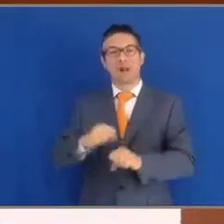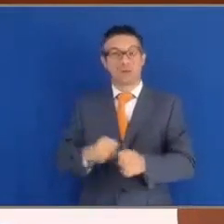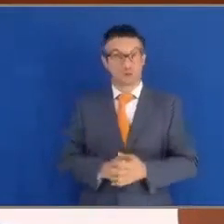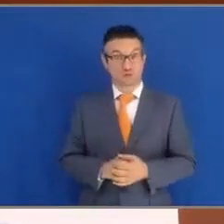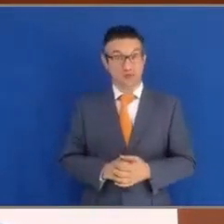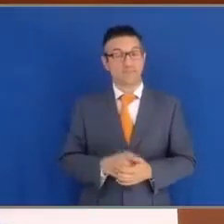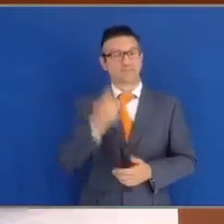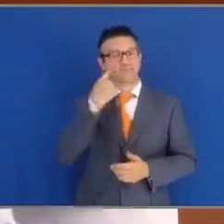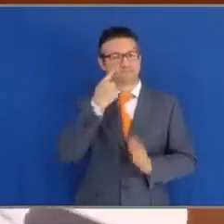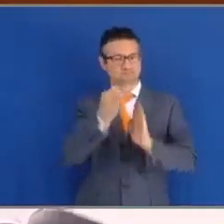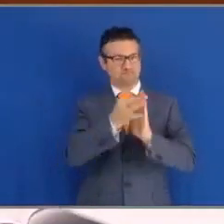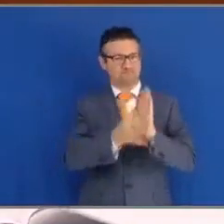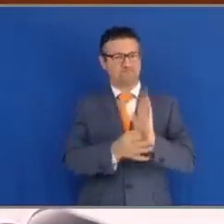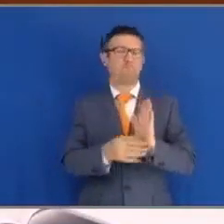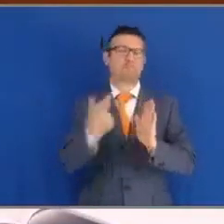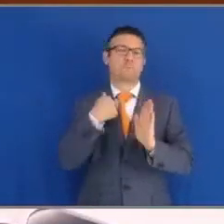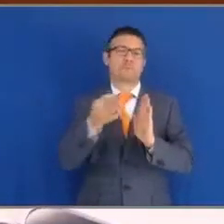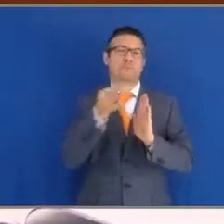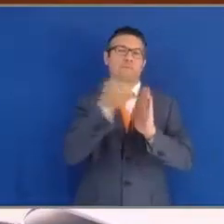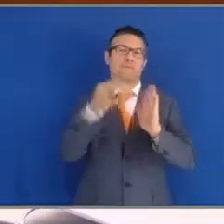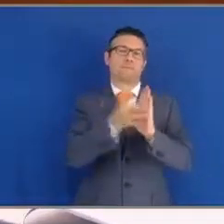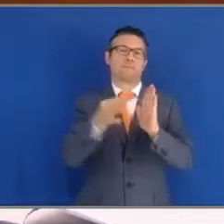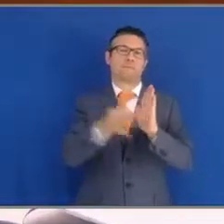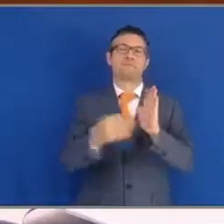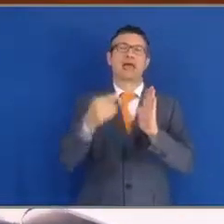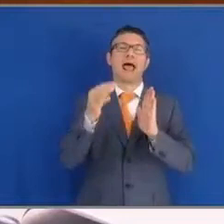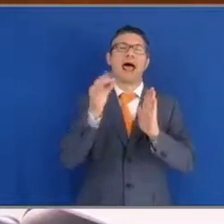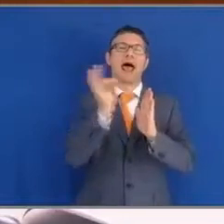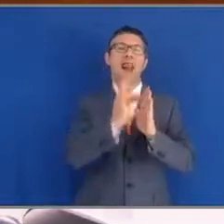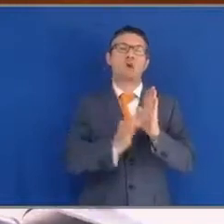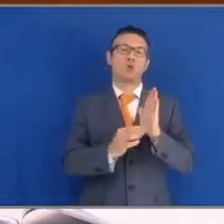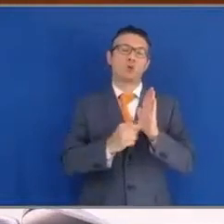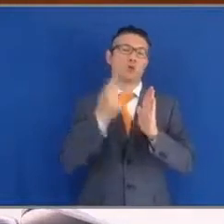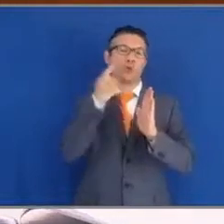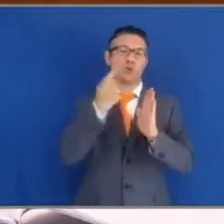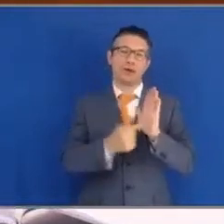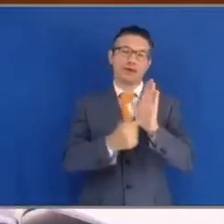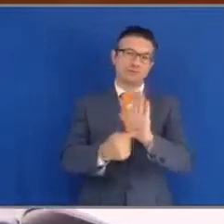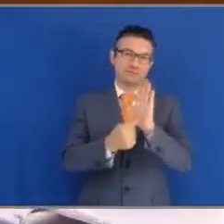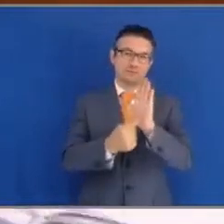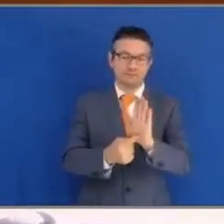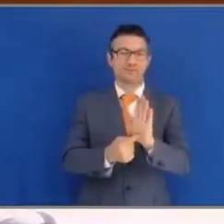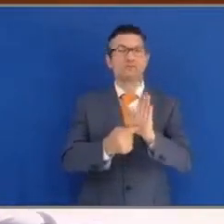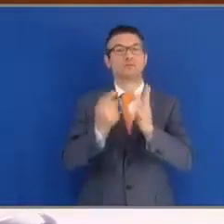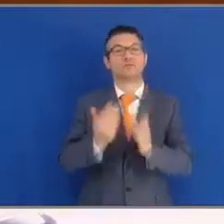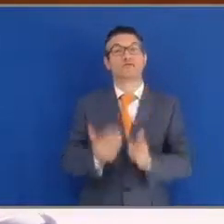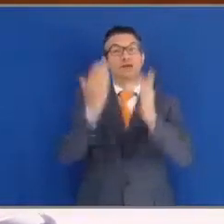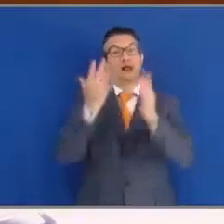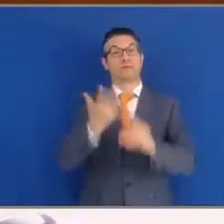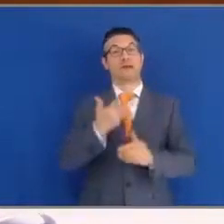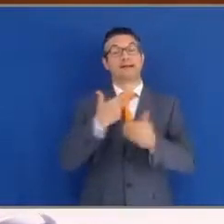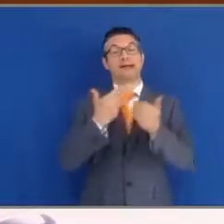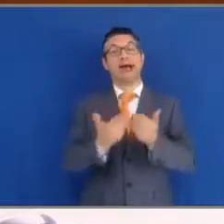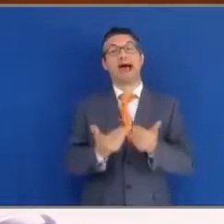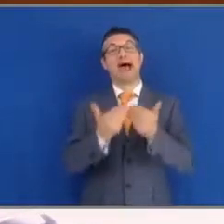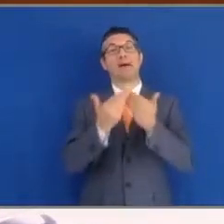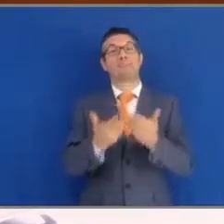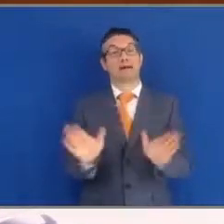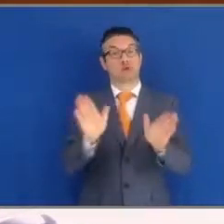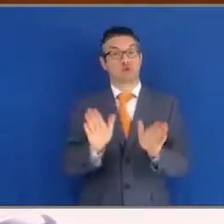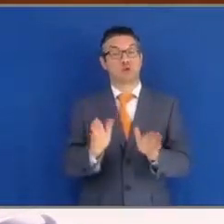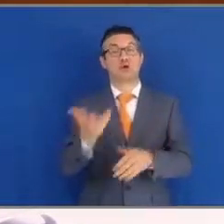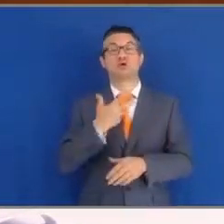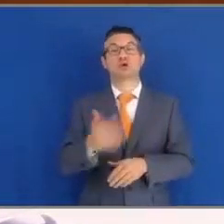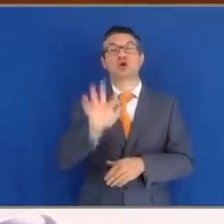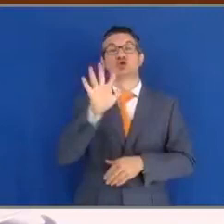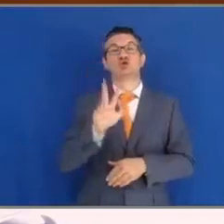segnalo solo alcuni che sono più che simbolici. Finalmente l'apertura e l'impegno per i 5 nuovi